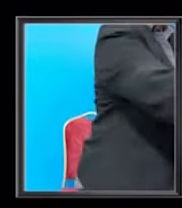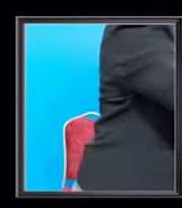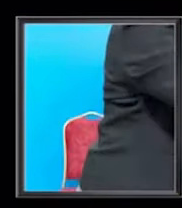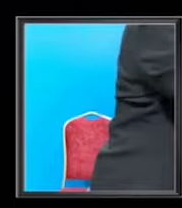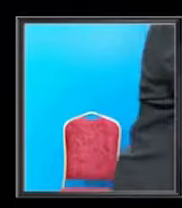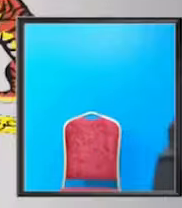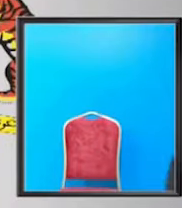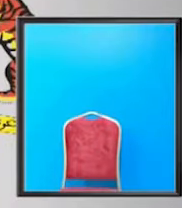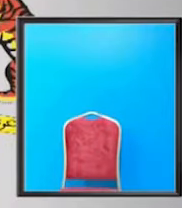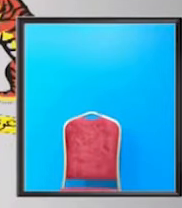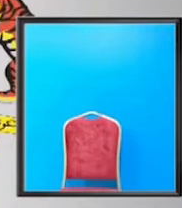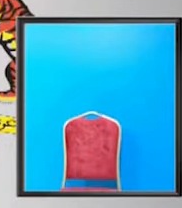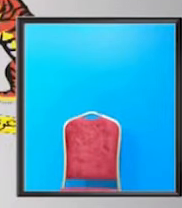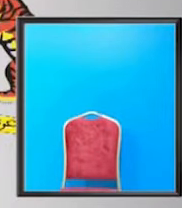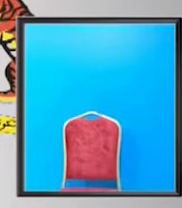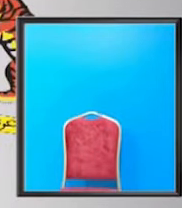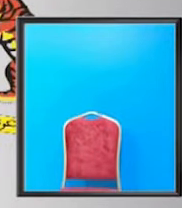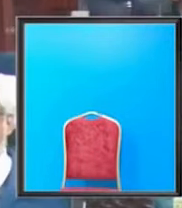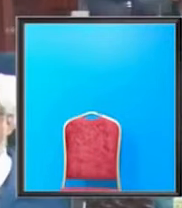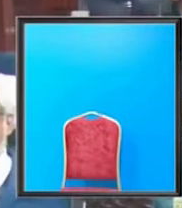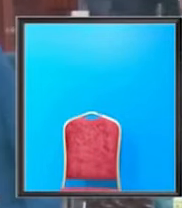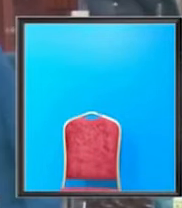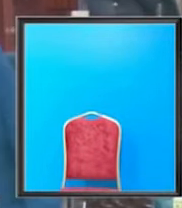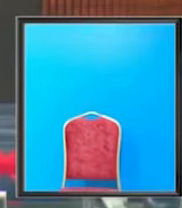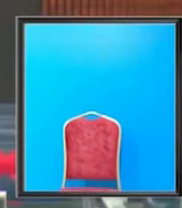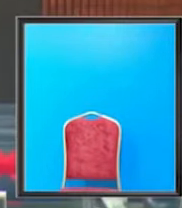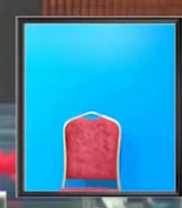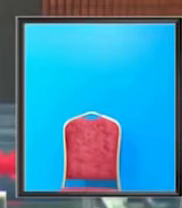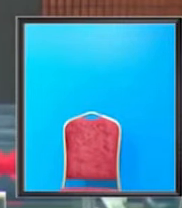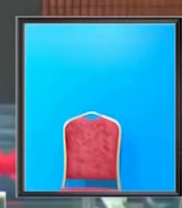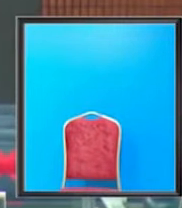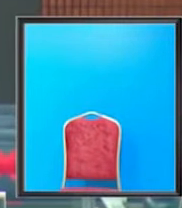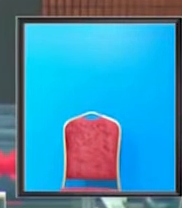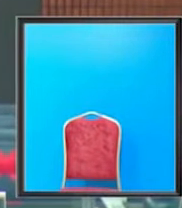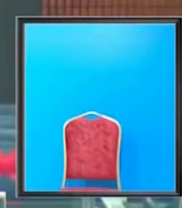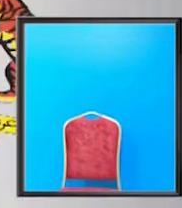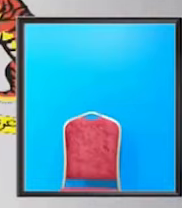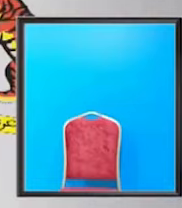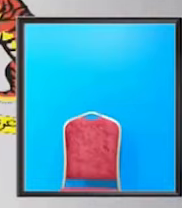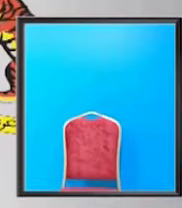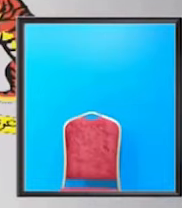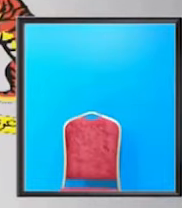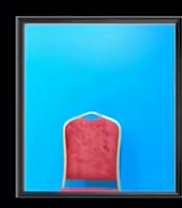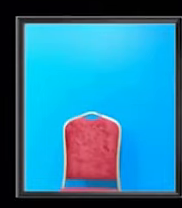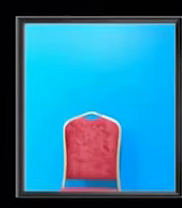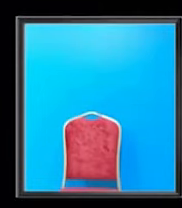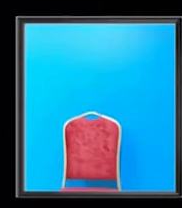Jadi itulah. Dia merepek. Terbukul. He doesn't know what he's talking about. Butiran pun tak tahu. You